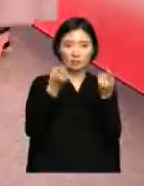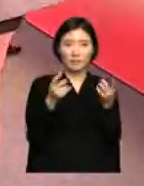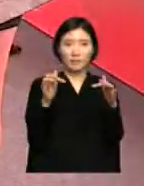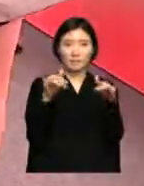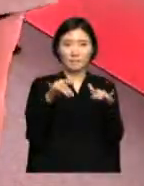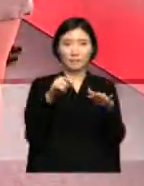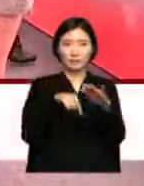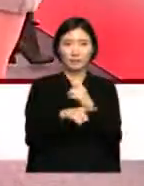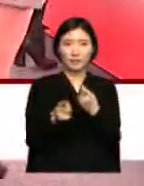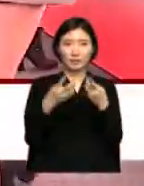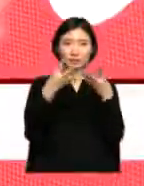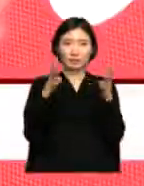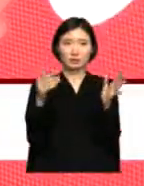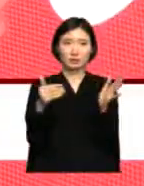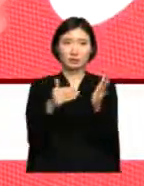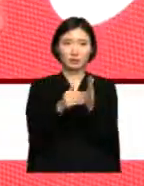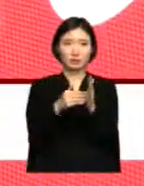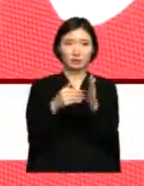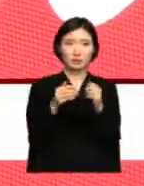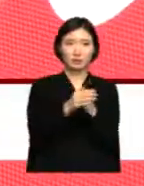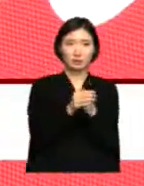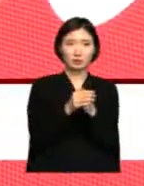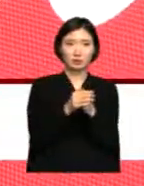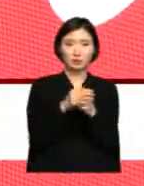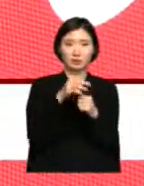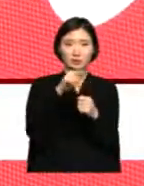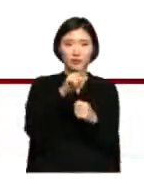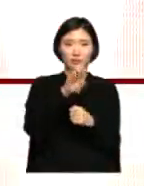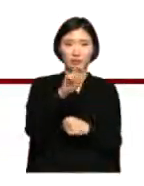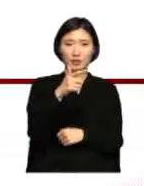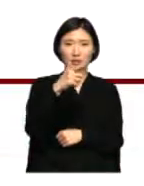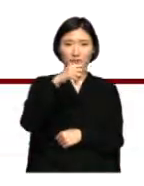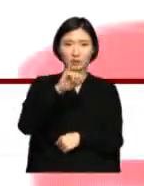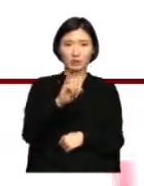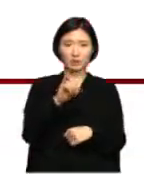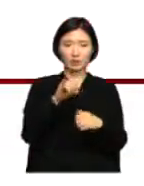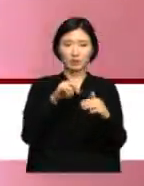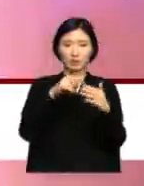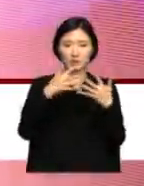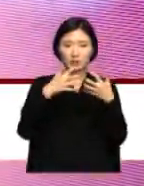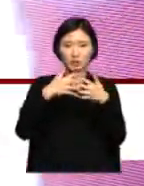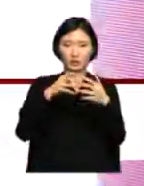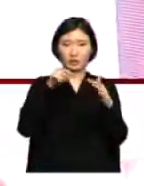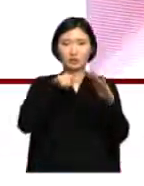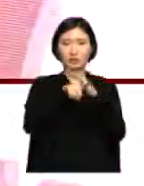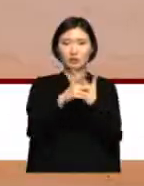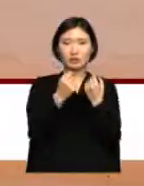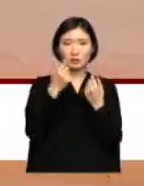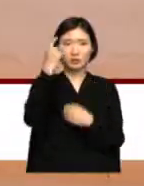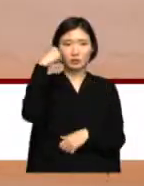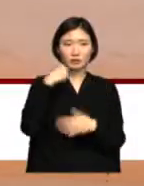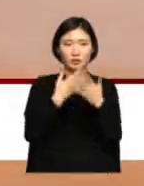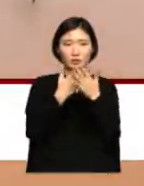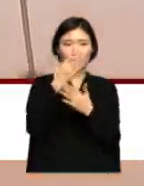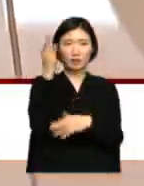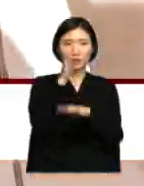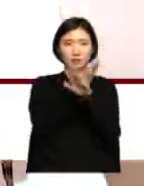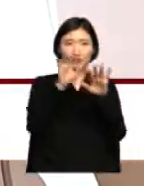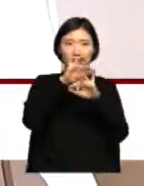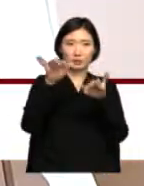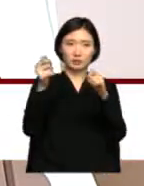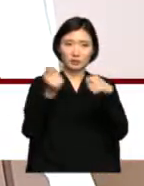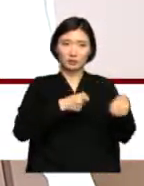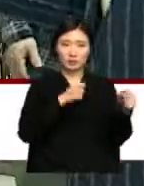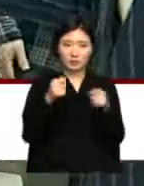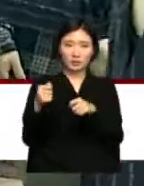지하 1층부터 4층까지 자판기 내부로 들어간 듯 착각을 불러오는 특별 영상과 함께 시작해 하늘을 가르는 스키